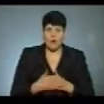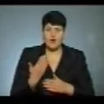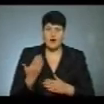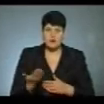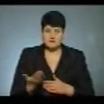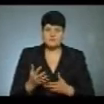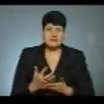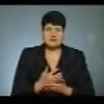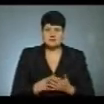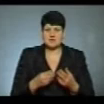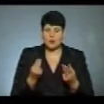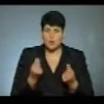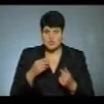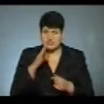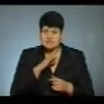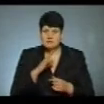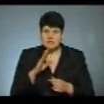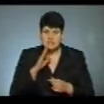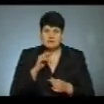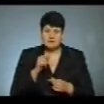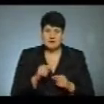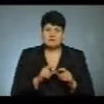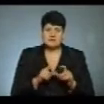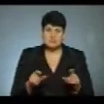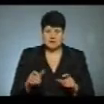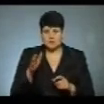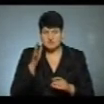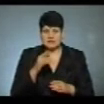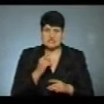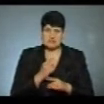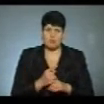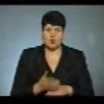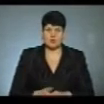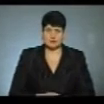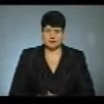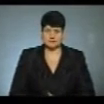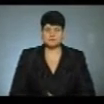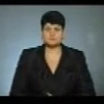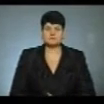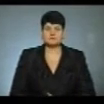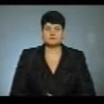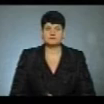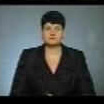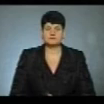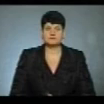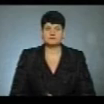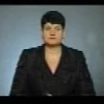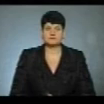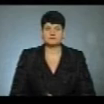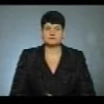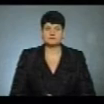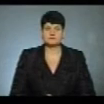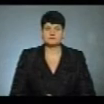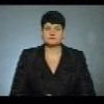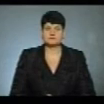Збір коштів з батьків, з учнів, він у закладах освіти заборонений. Любов Гадомська, Оксана Галіяш. Новини на